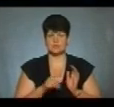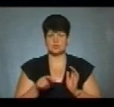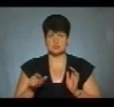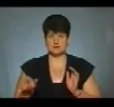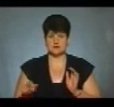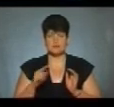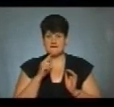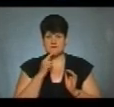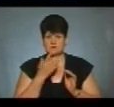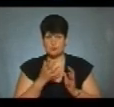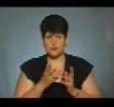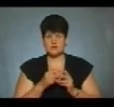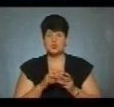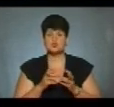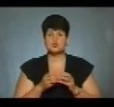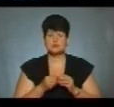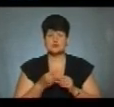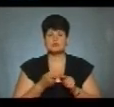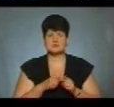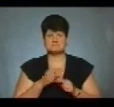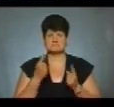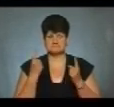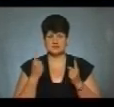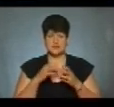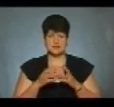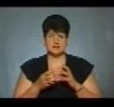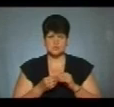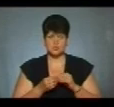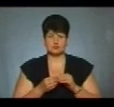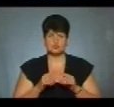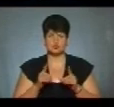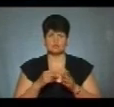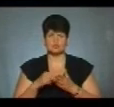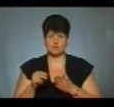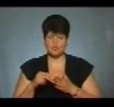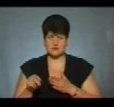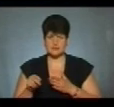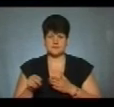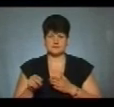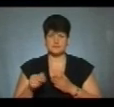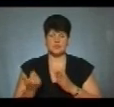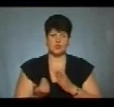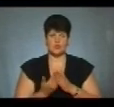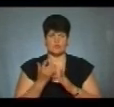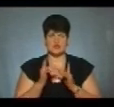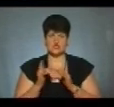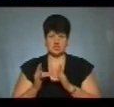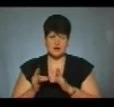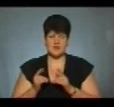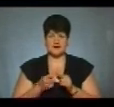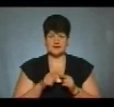То не важко порахувати суму, що це достатньо велика сума, щоб закупити, скажімо, нові ліжка. А ці ліжка